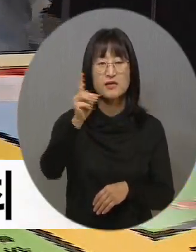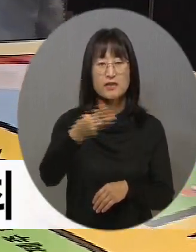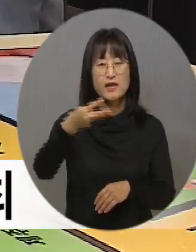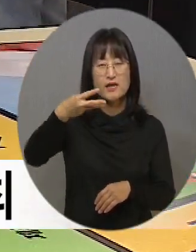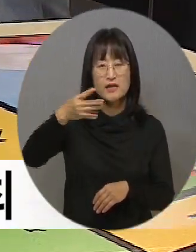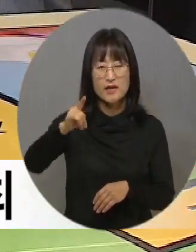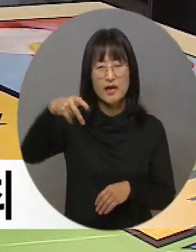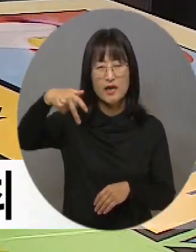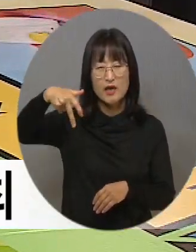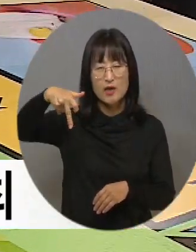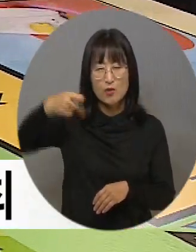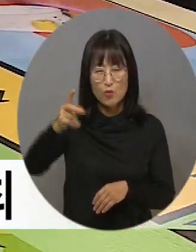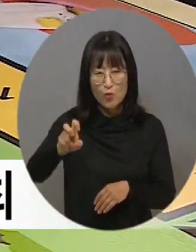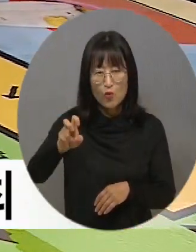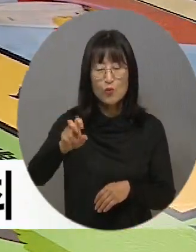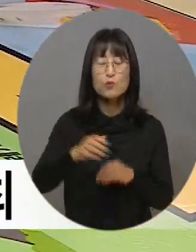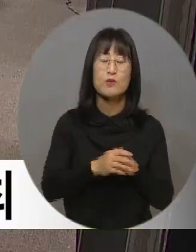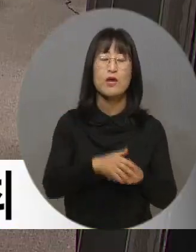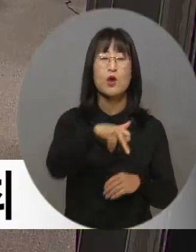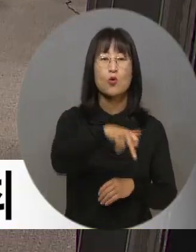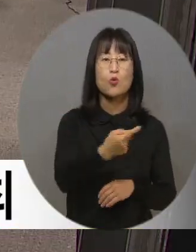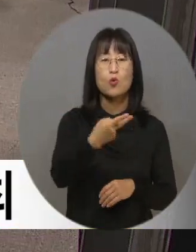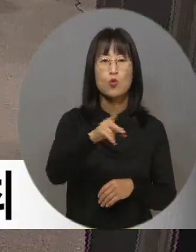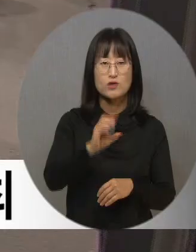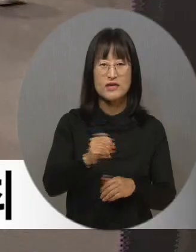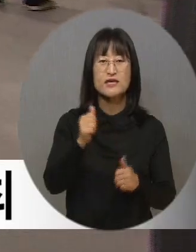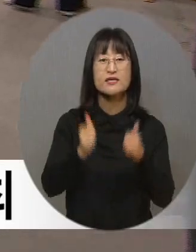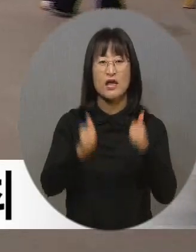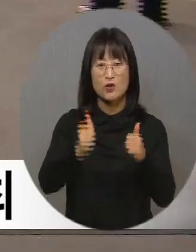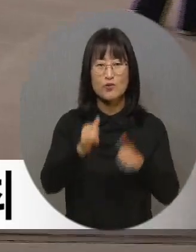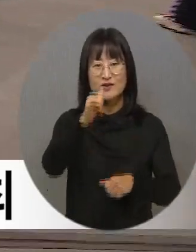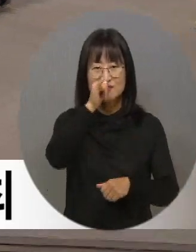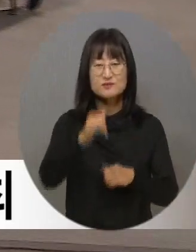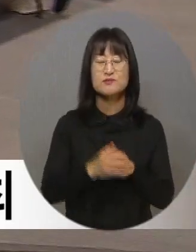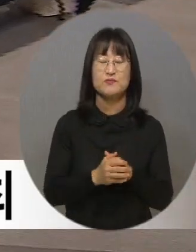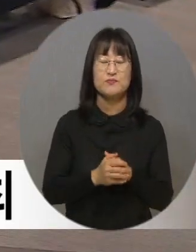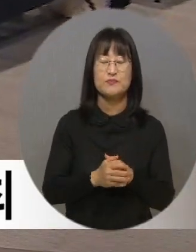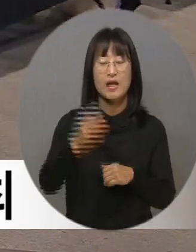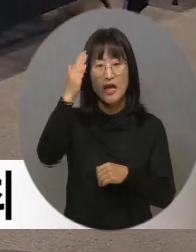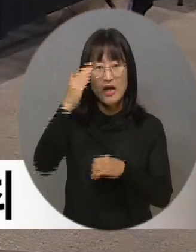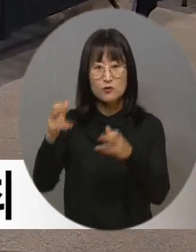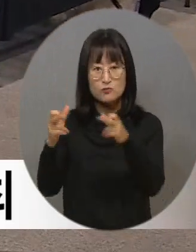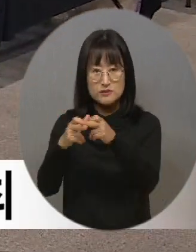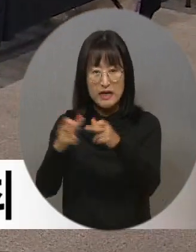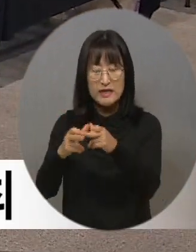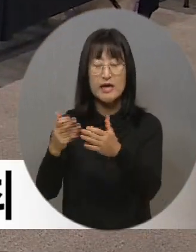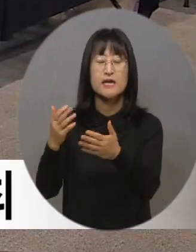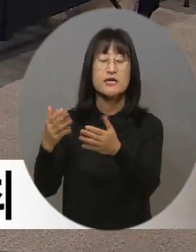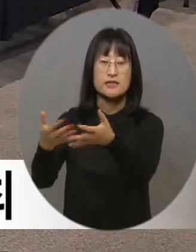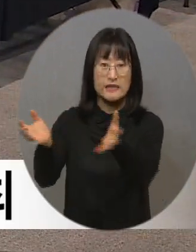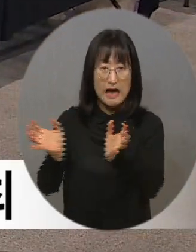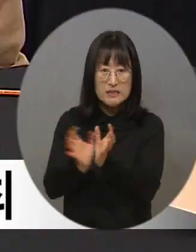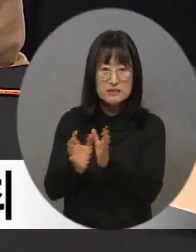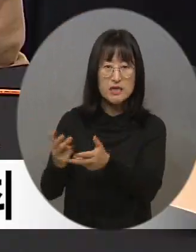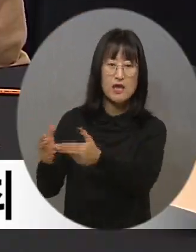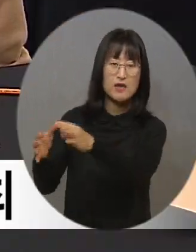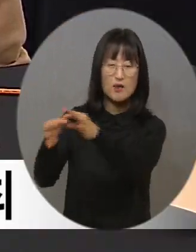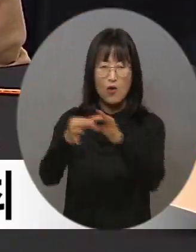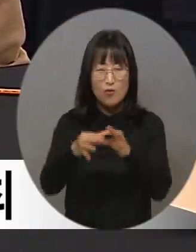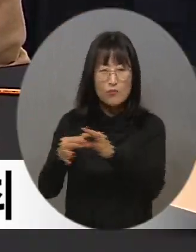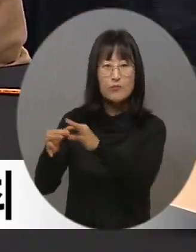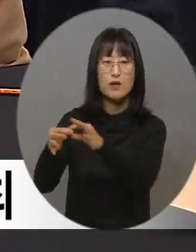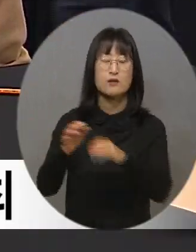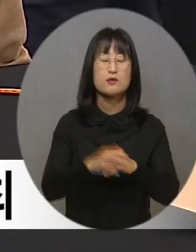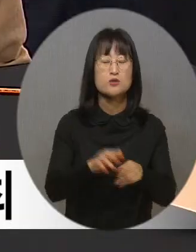대회가 그 주인공입니다. SK텔레콤과 한국장애인단체 총연맹은 1999년